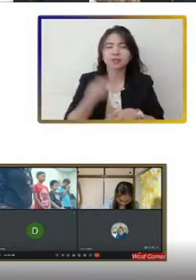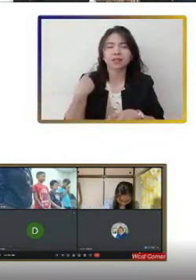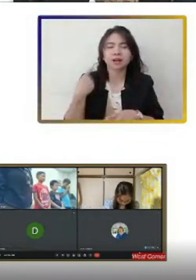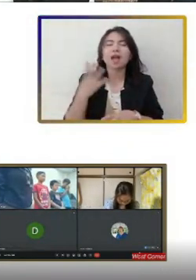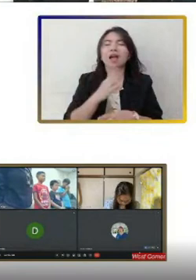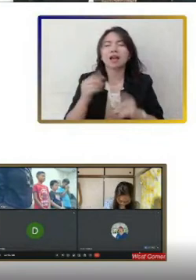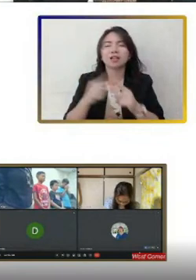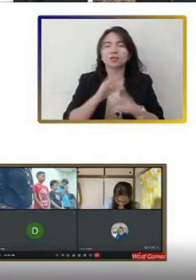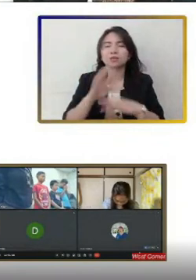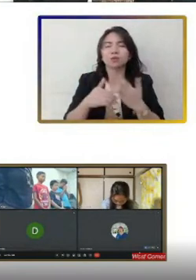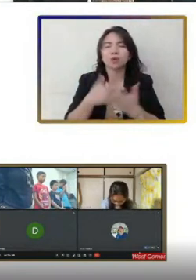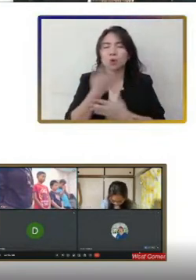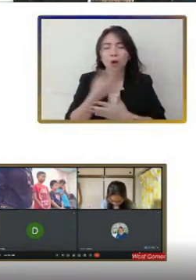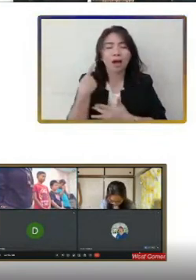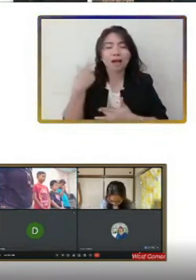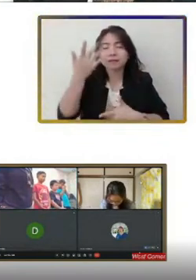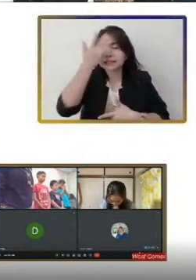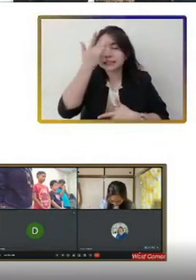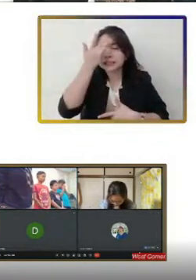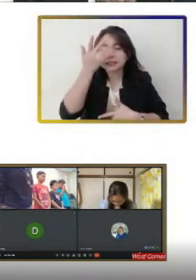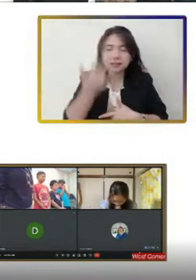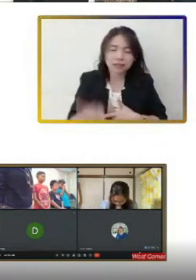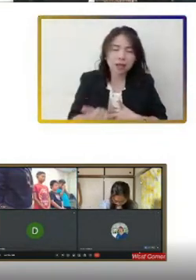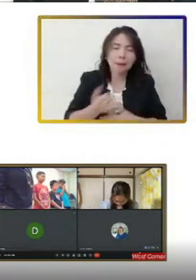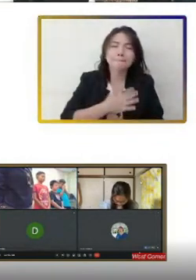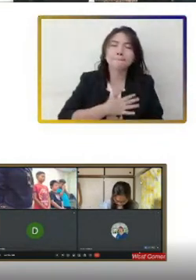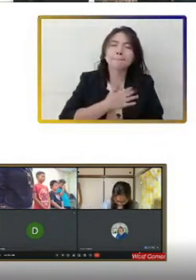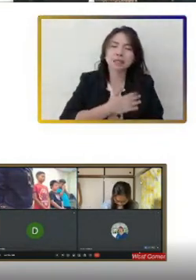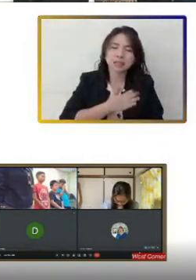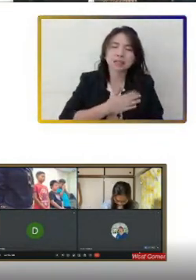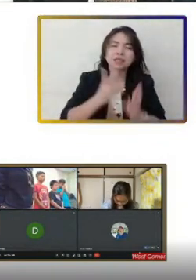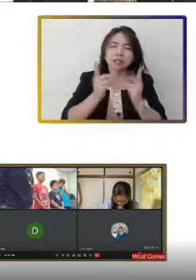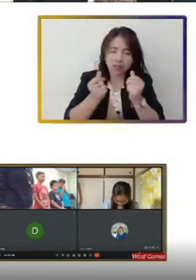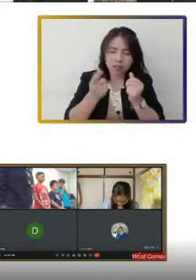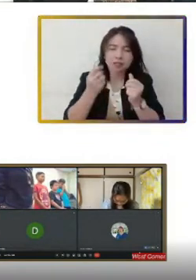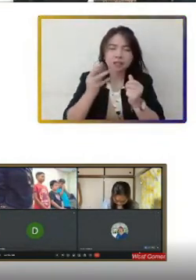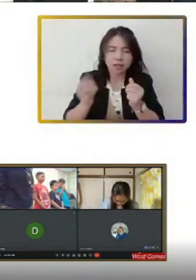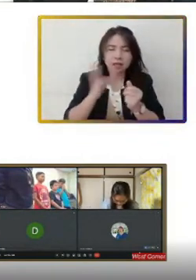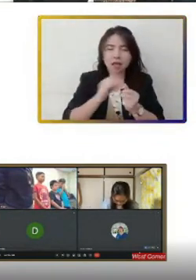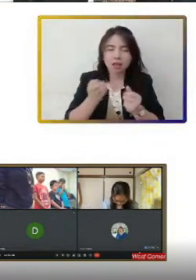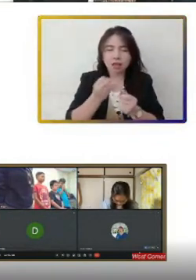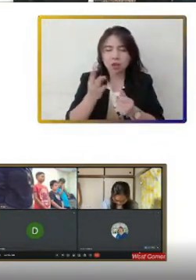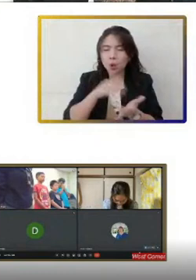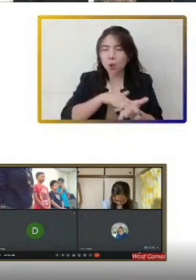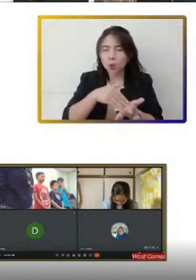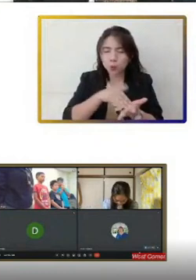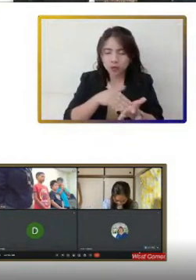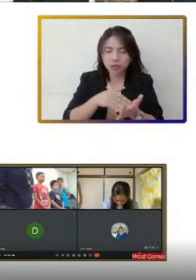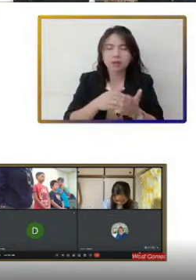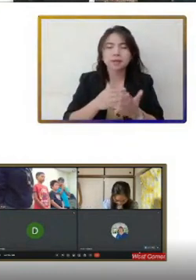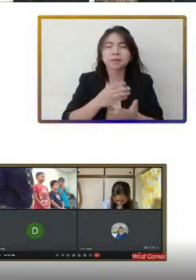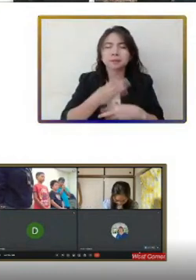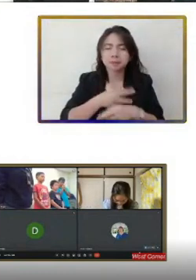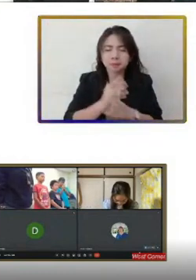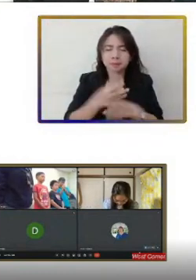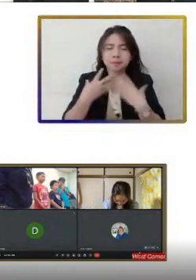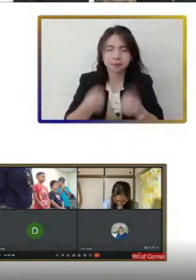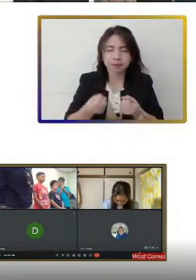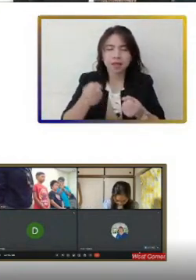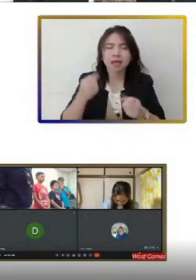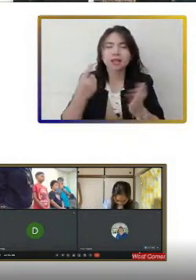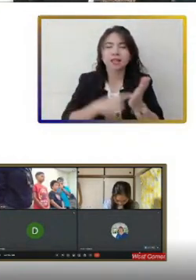karamdaman, Panginoon, pagalingin niyo po sila sa manangina, palakasin niyo po banal na espiritu. Lahat, Panginoon, sa aming po mga